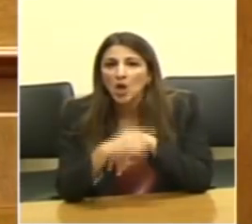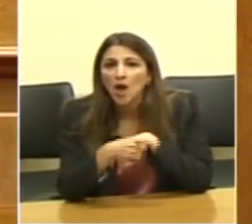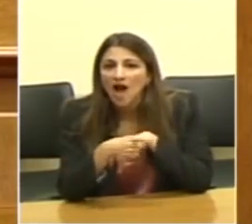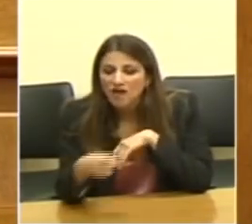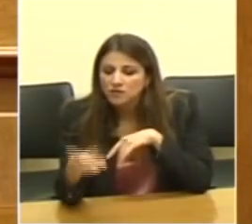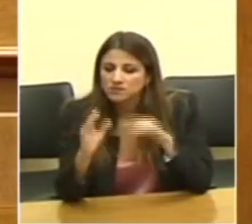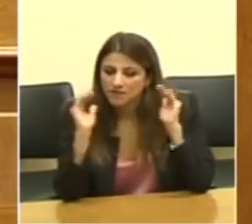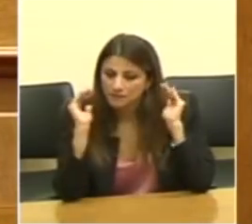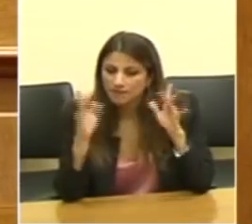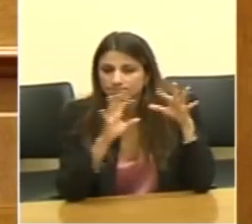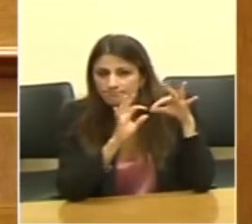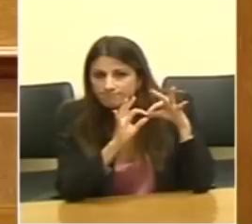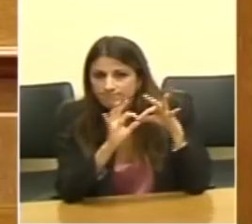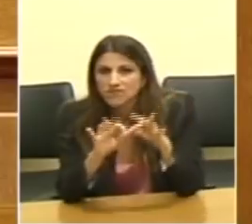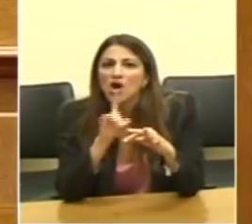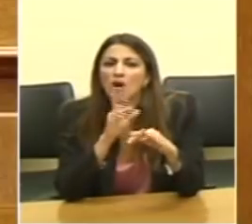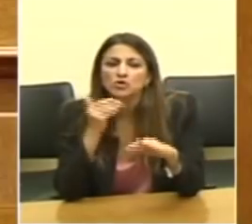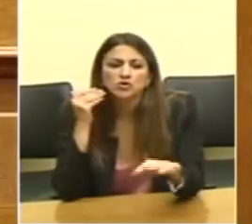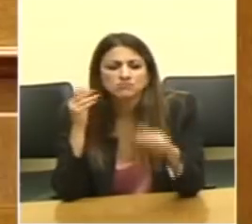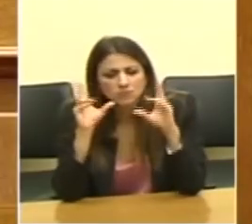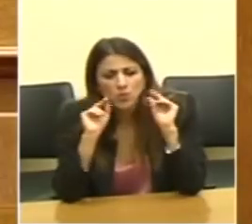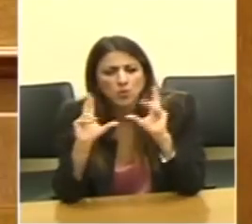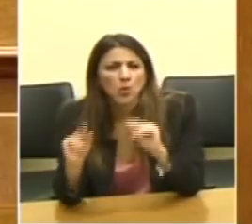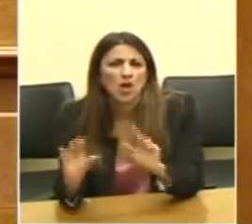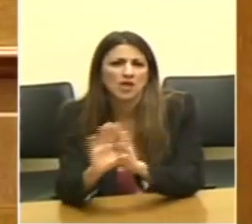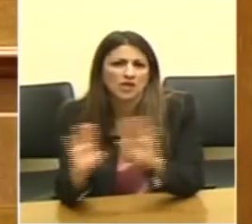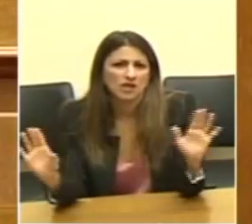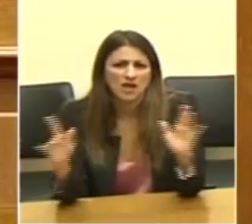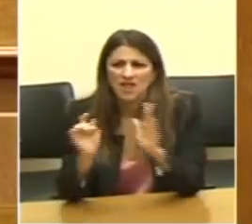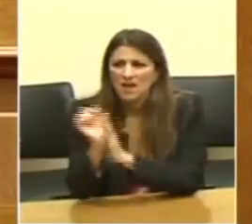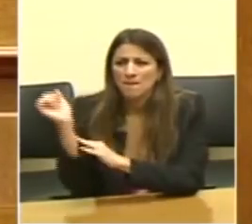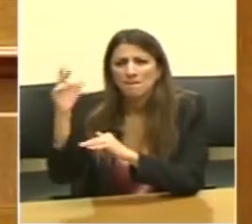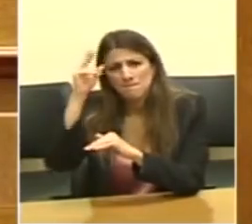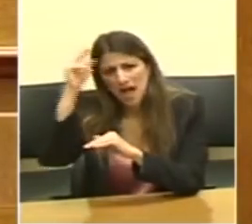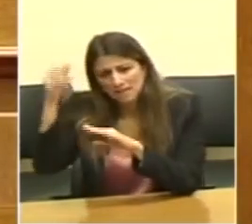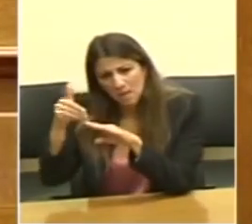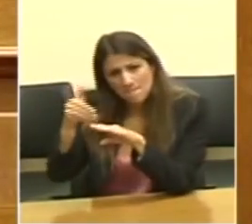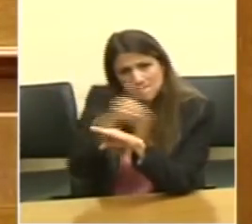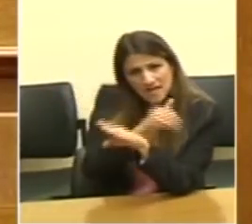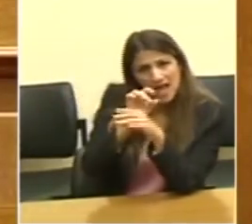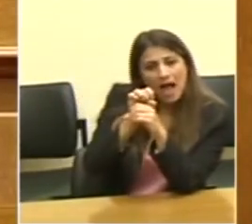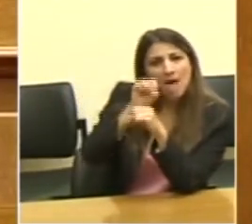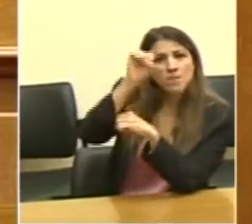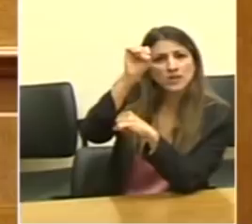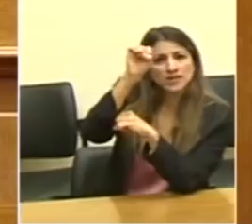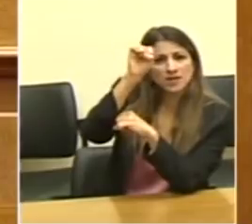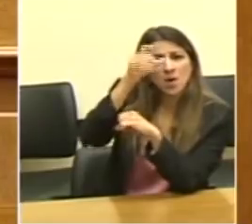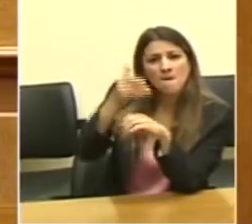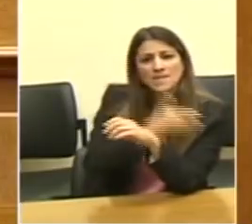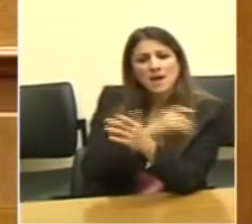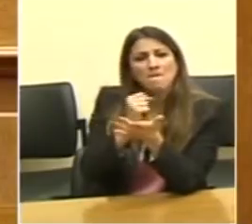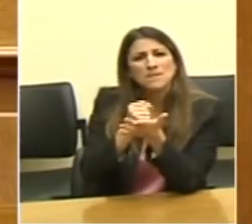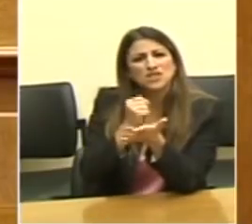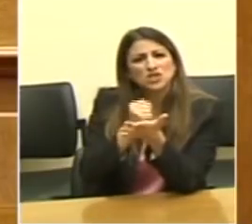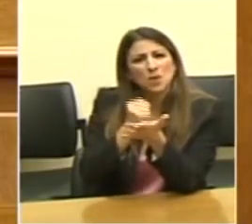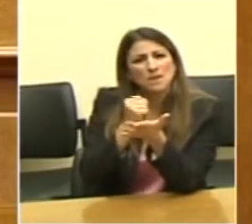θα εξακολουθήσει να παραμείνει εκεί που είναι, κάτω από τα πτυχία τα πανεπιστημιακά, κάτω από τις πιστοποιήσεις